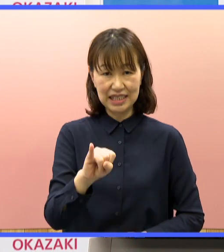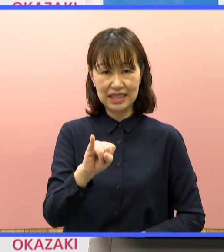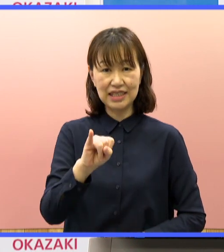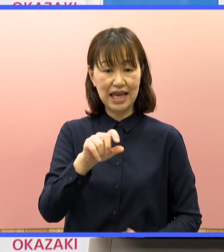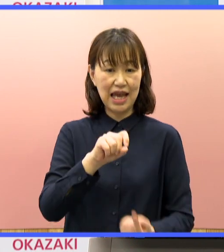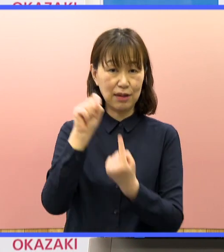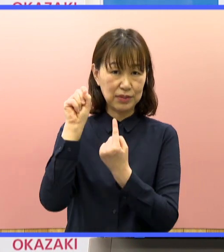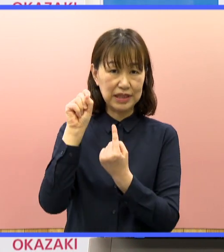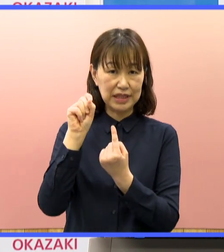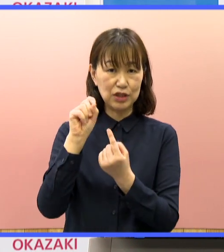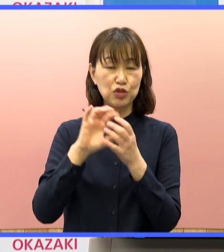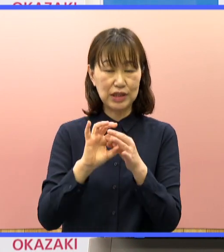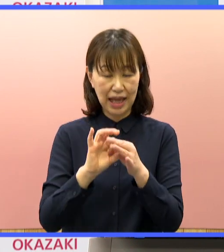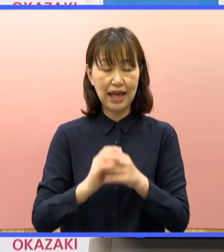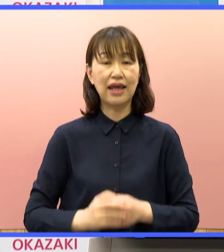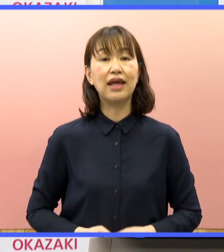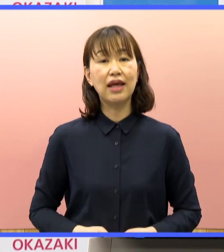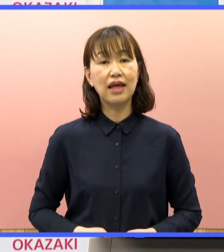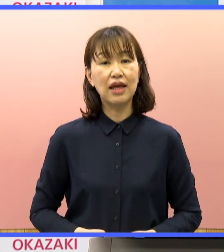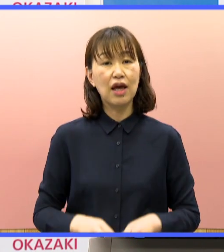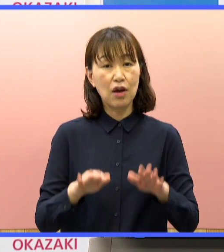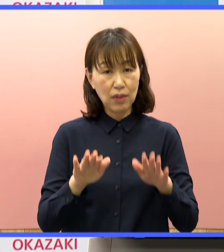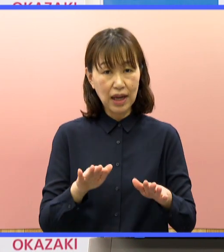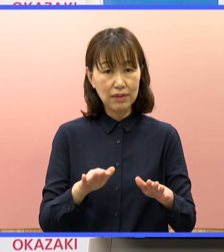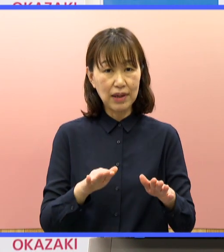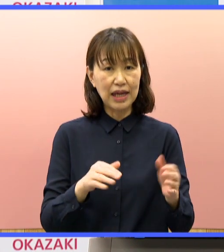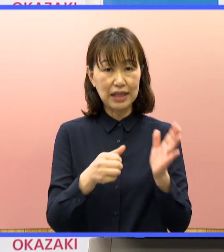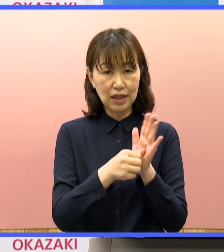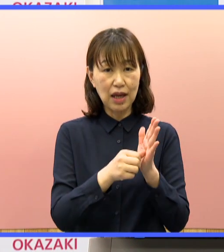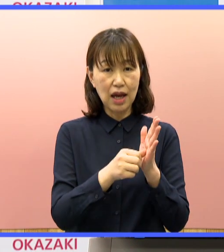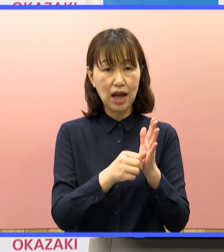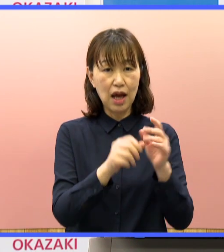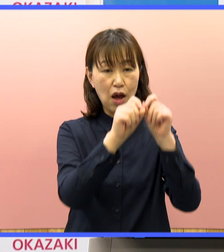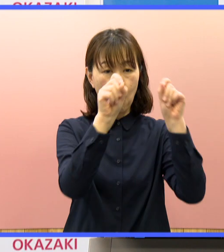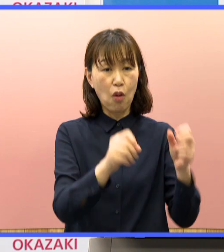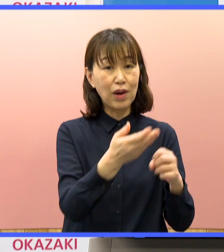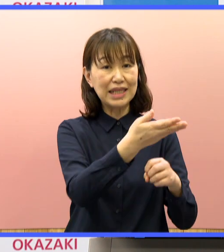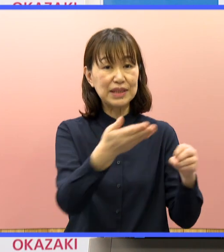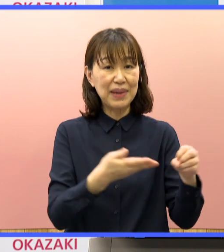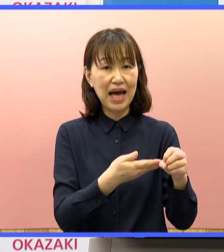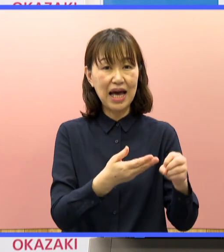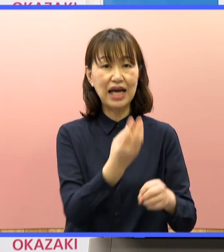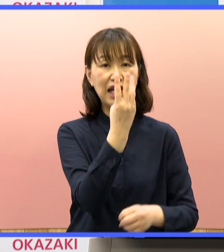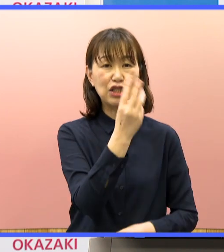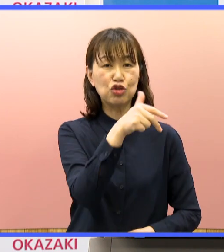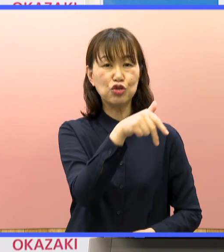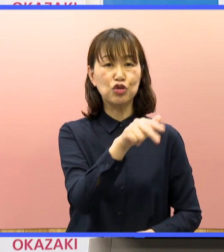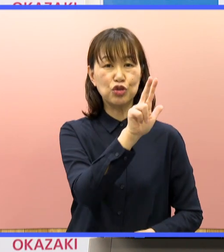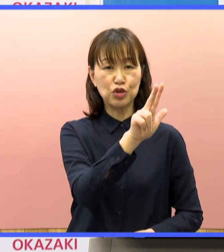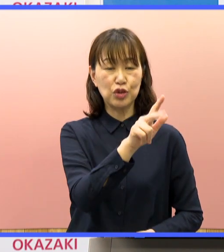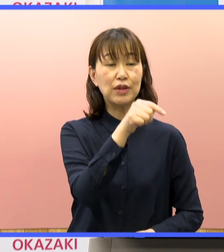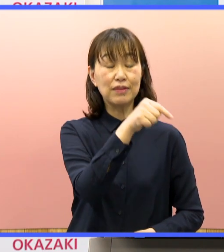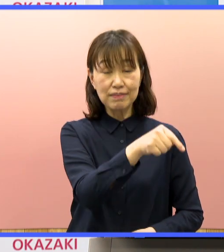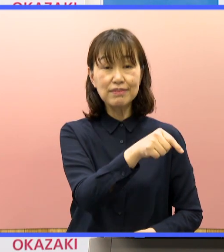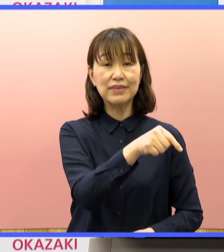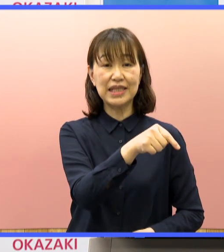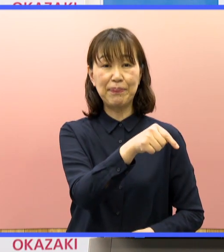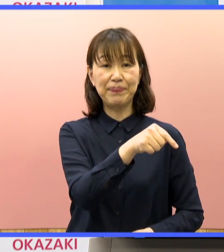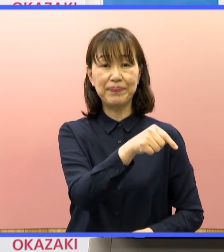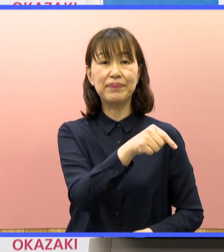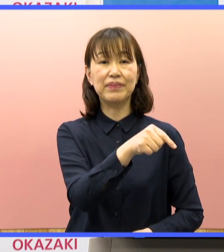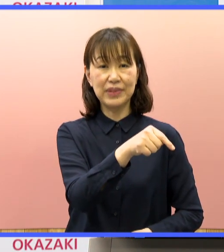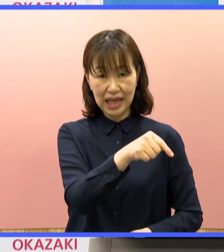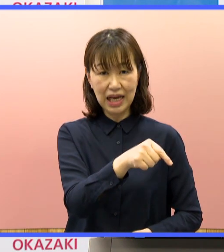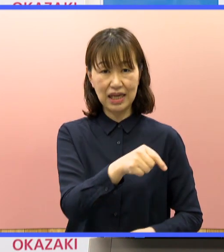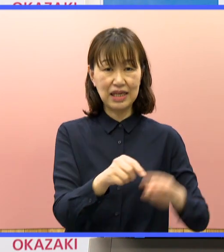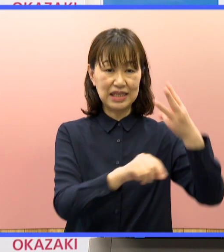員岡島譲氏から一身上の都合により令和5年3月31日をもって辞職したい旨の申し出がありましたので、